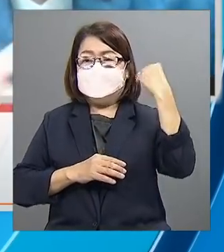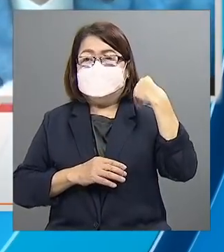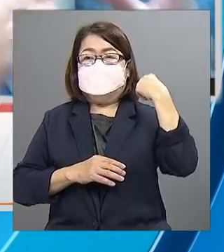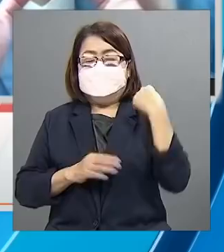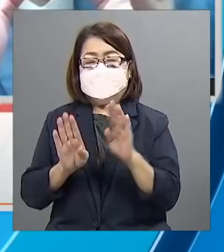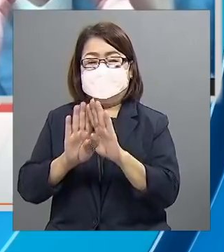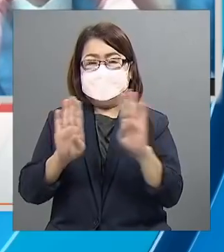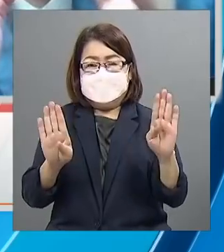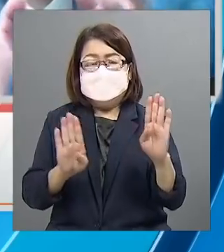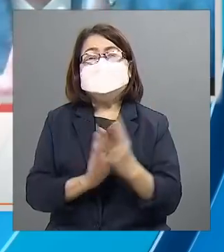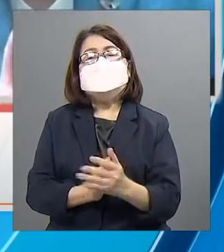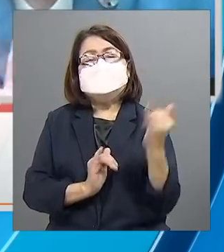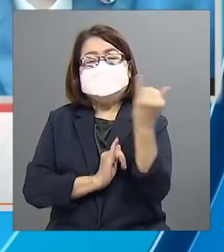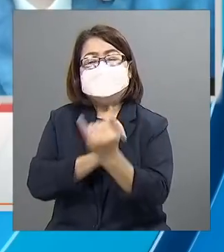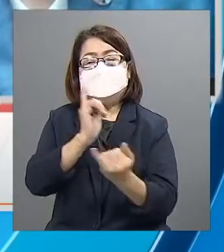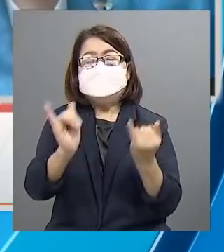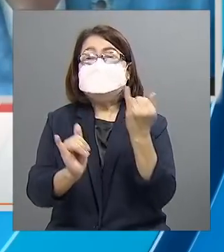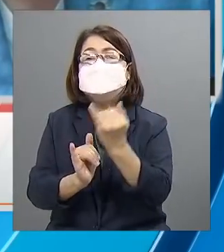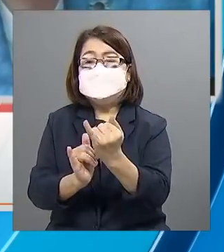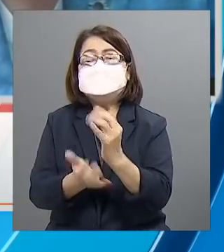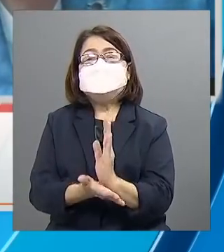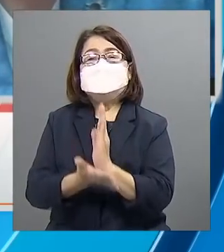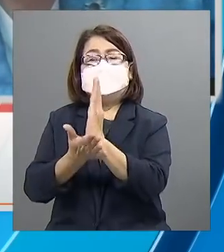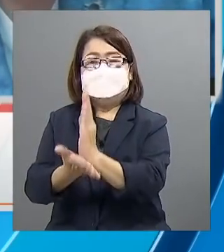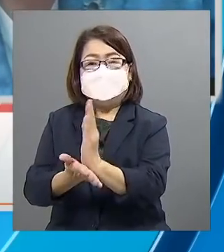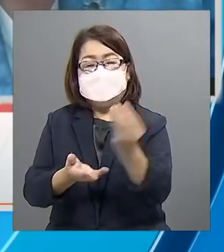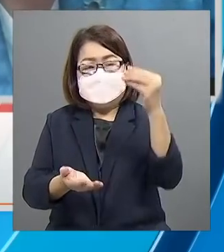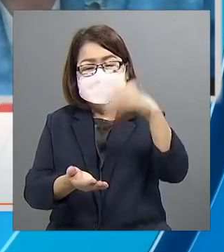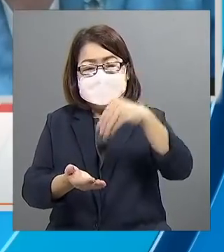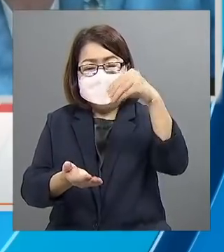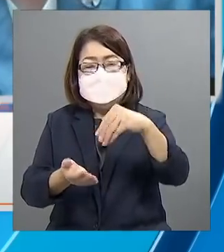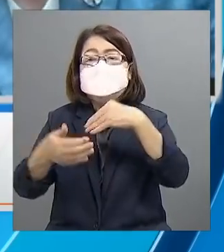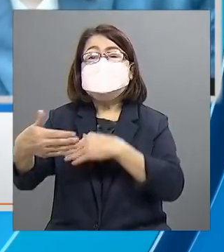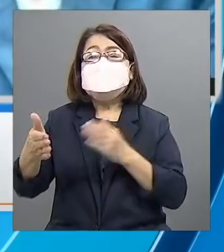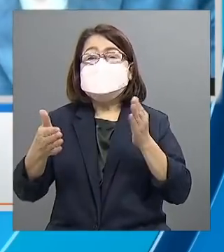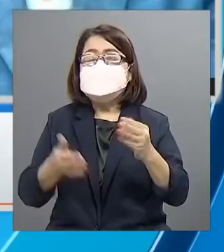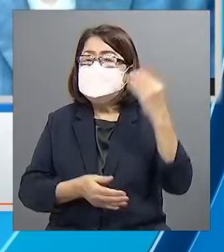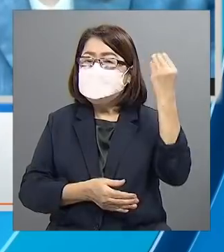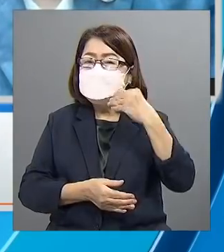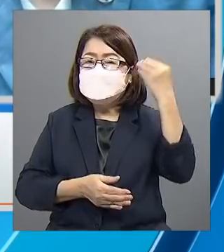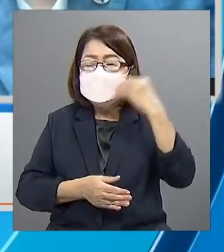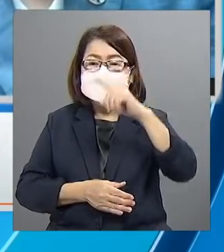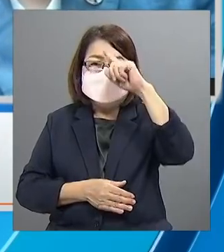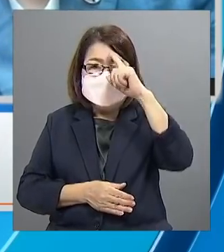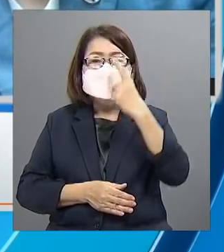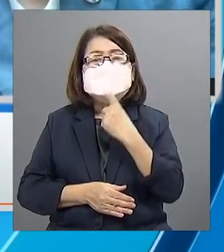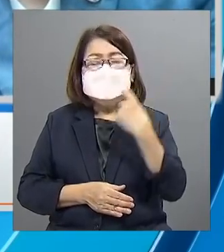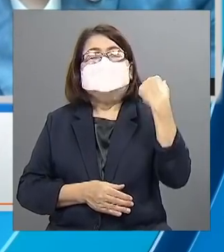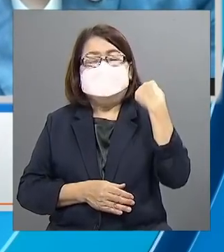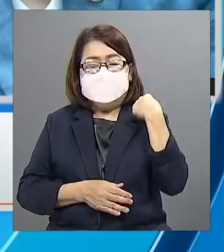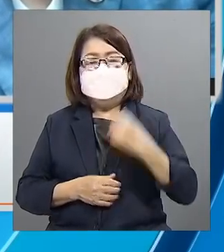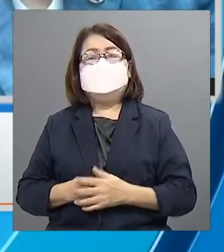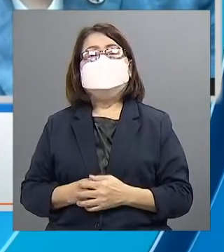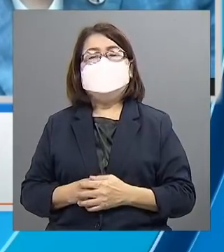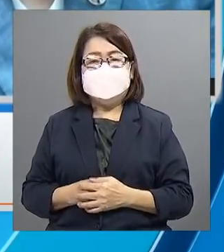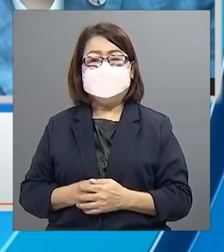สิ่งของเพื่อมาทำกล่องรอดตายตรงนี้อยู่ทุกวันไม่เว้นวันหยุดเสาร์อาทิตย์นะครับผม ครับวันนี้พอสมควรแล้วครับต้องขอข